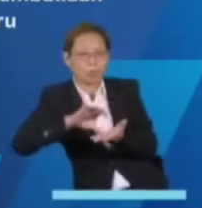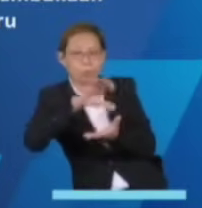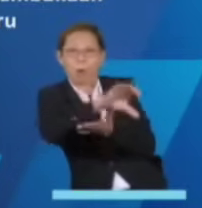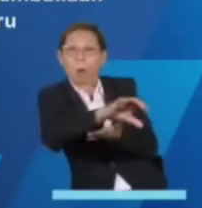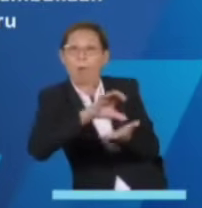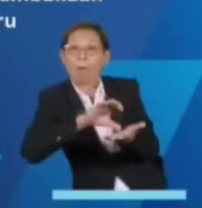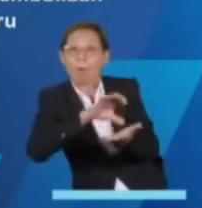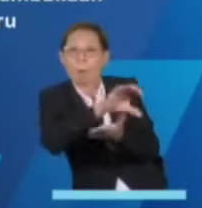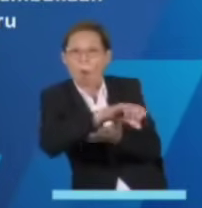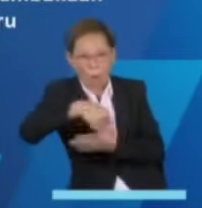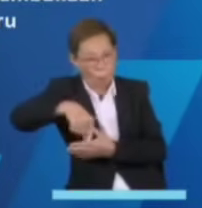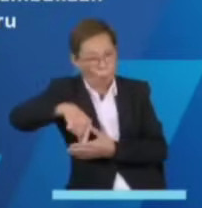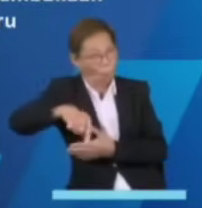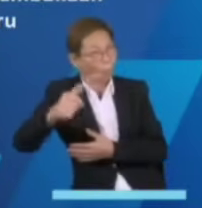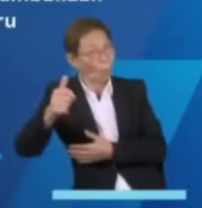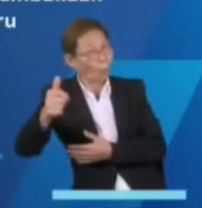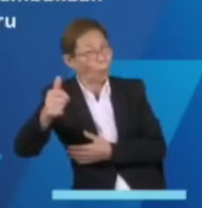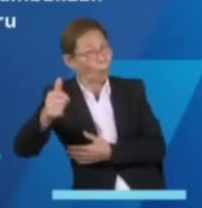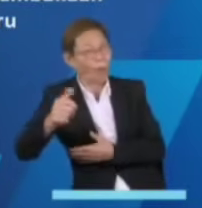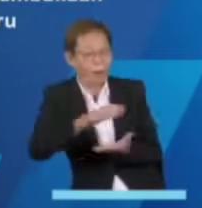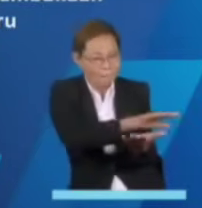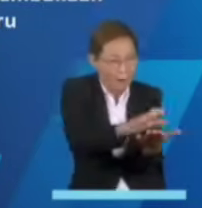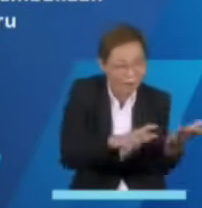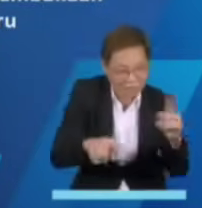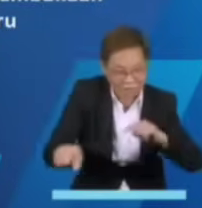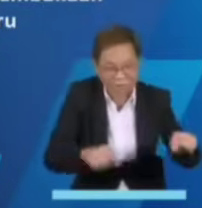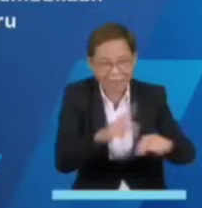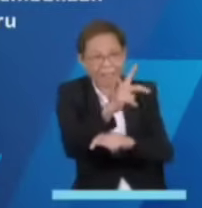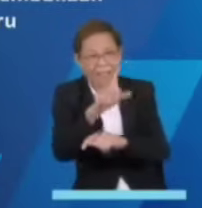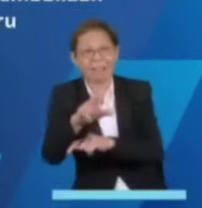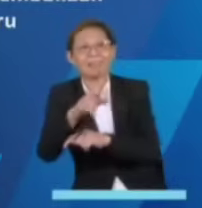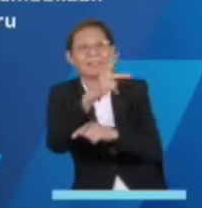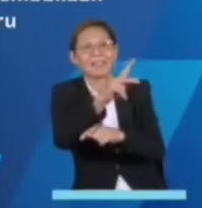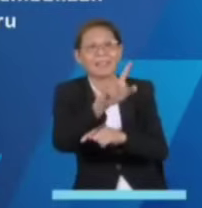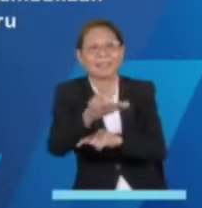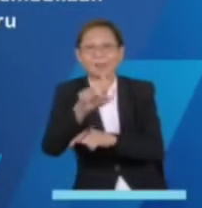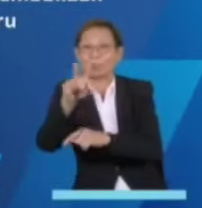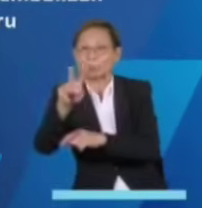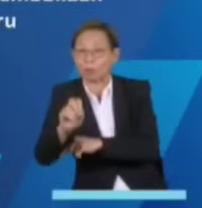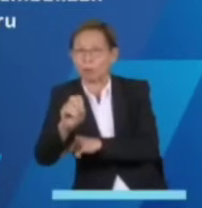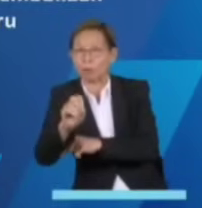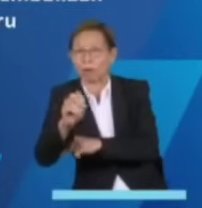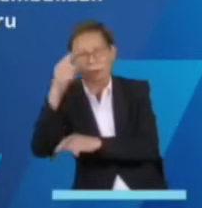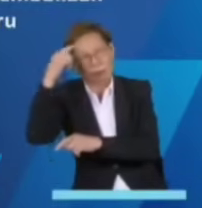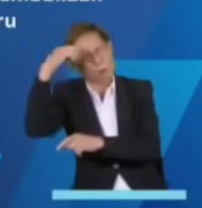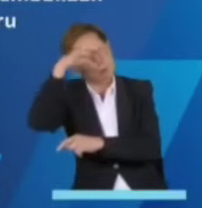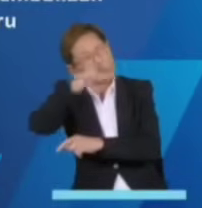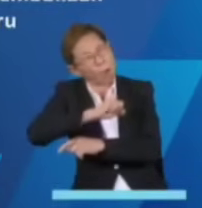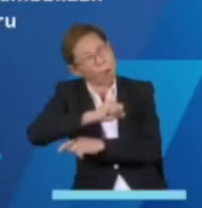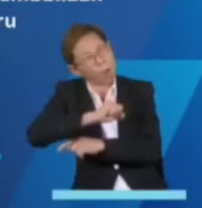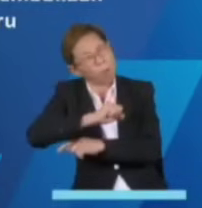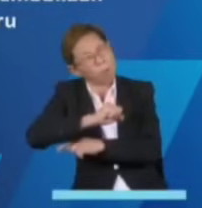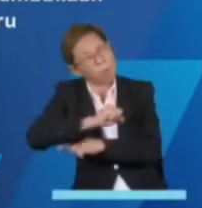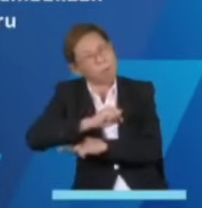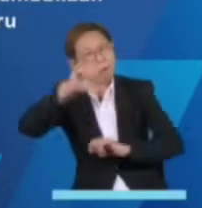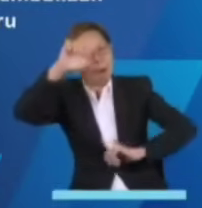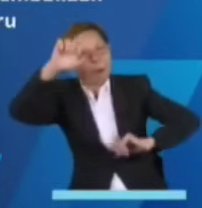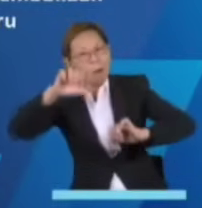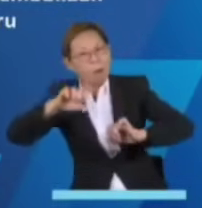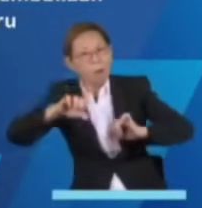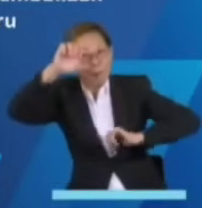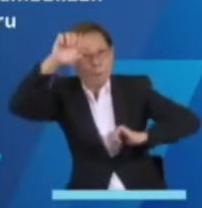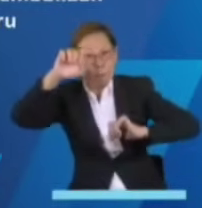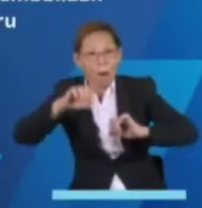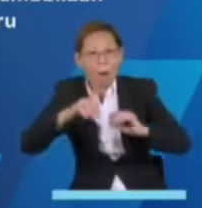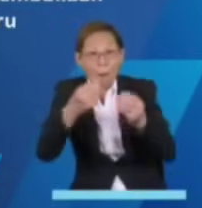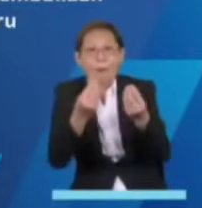pelaburan bermutu. Pelan tindakan KL20 dijangka menjana penilaian